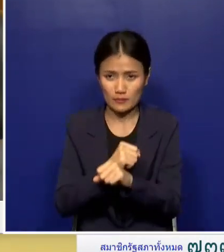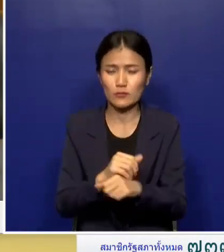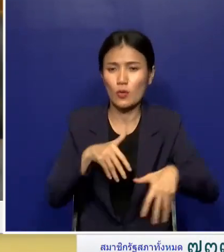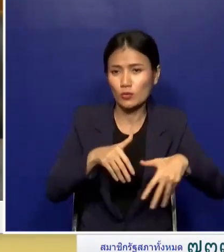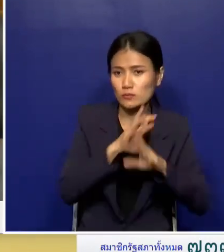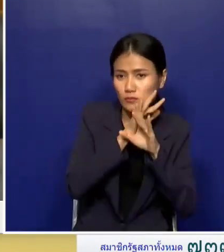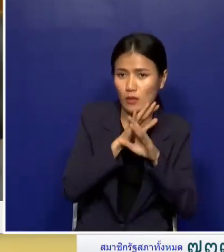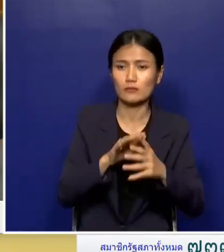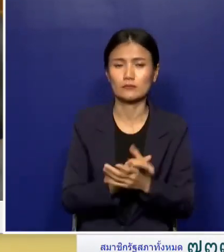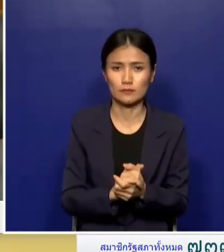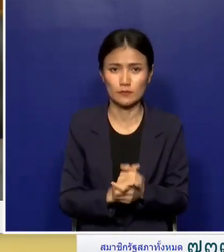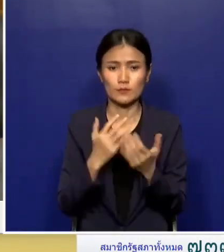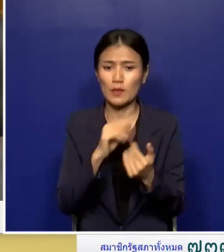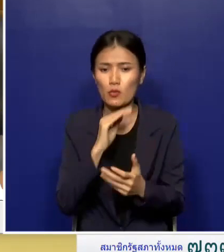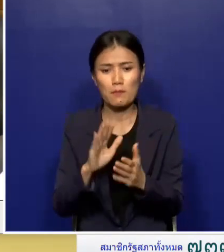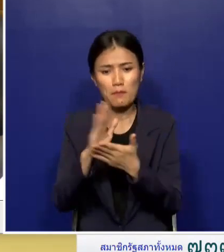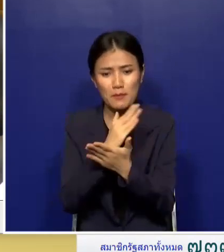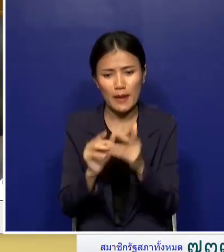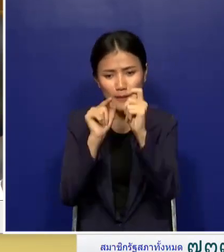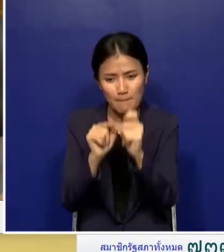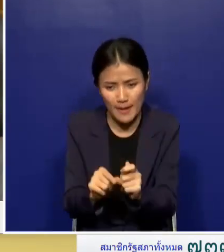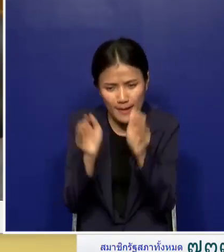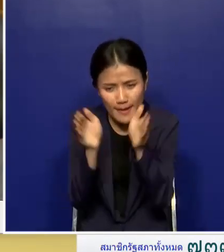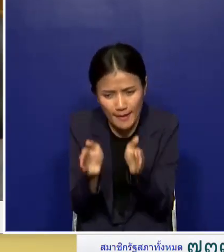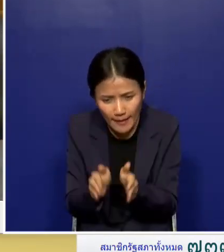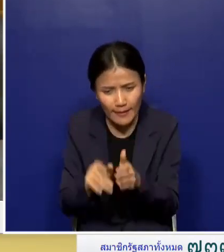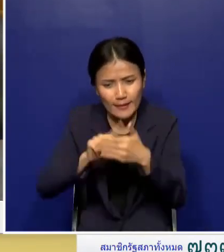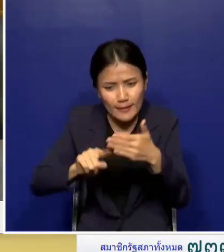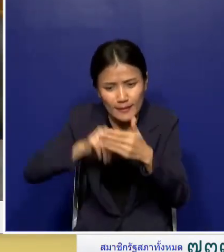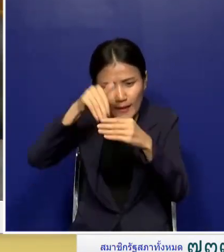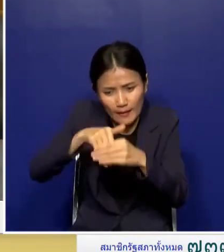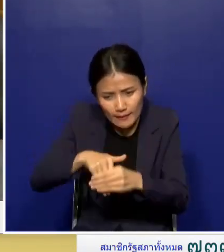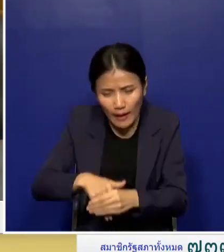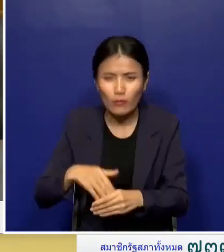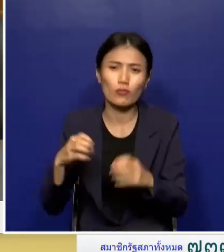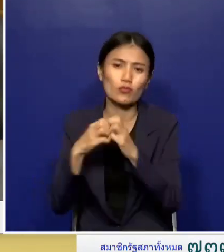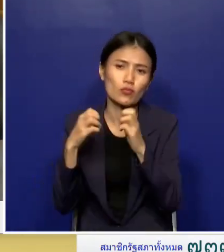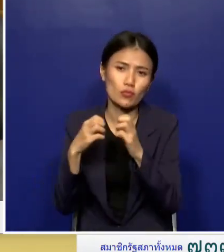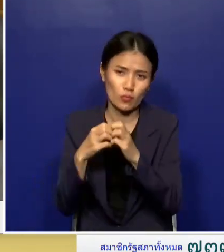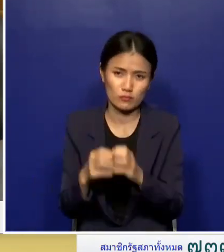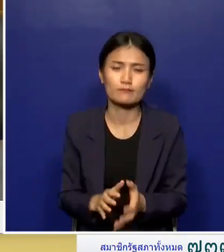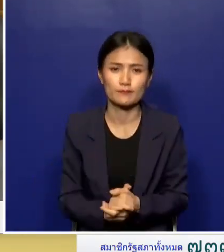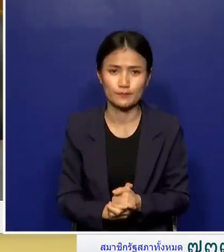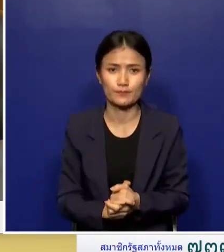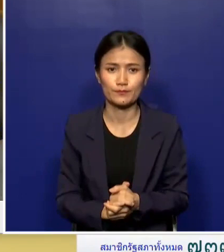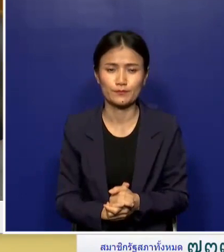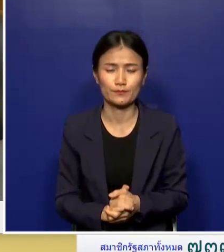เล็กก็จะเป็นเช่นว่านี้นะครับจะมีเสียงครหาเกิดขึ้นกรณี